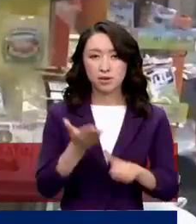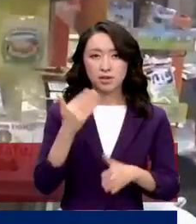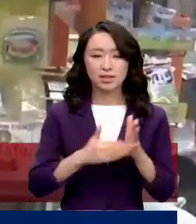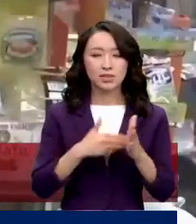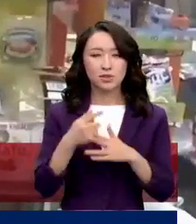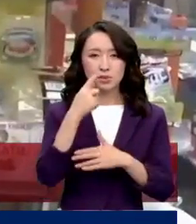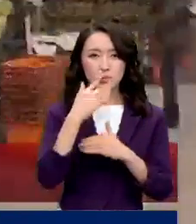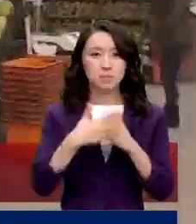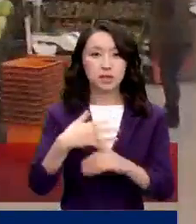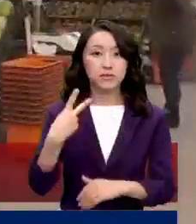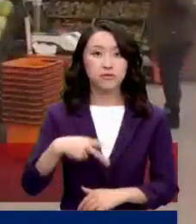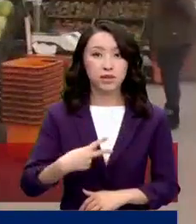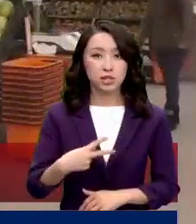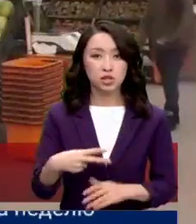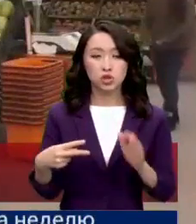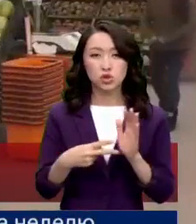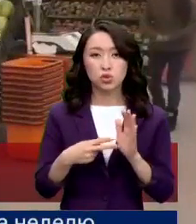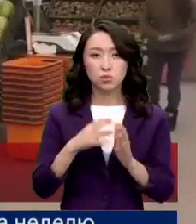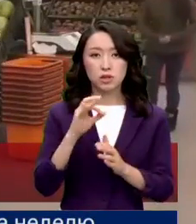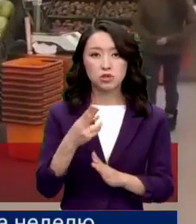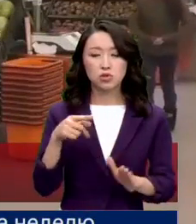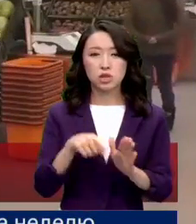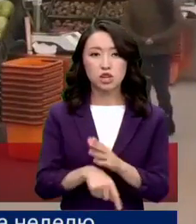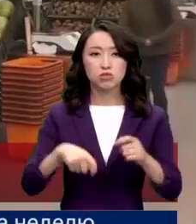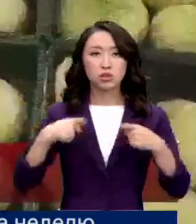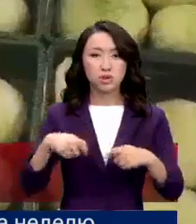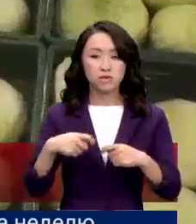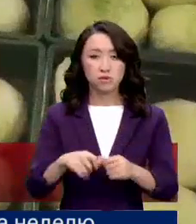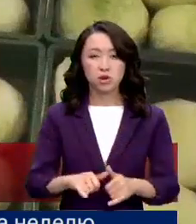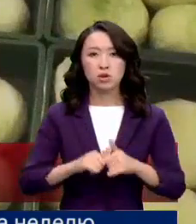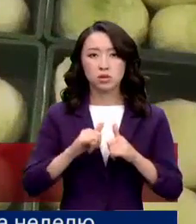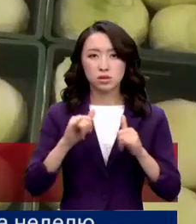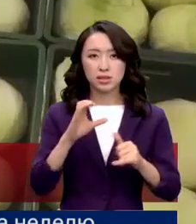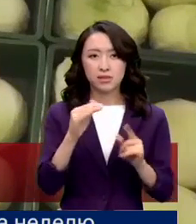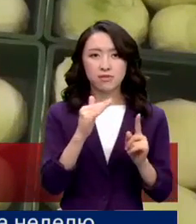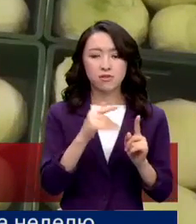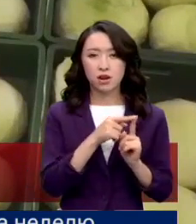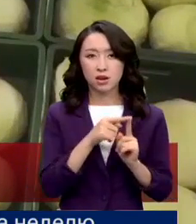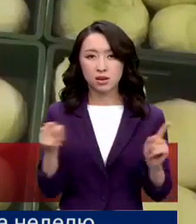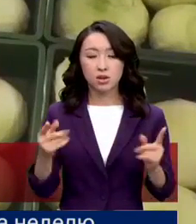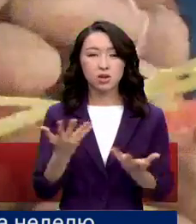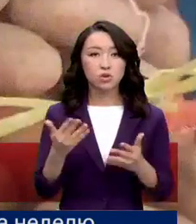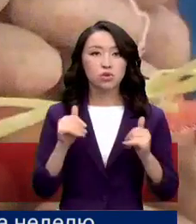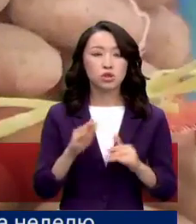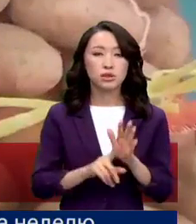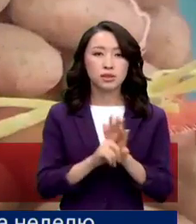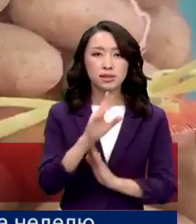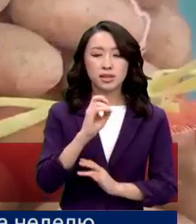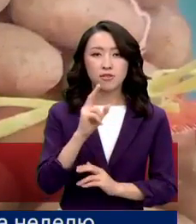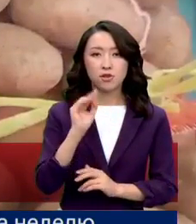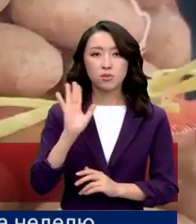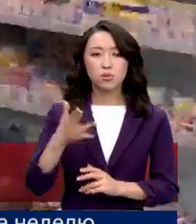вовсе приблизилась к 20%. Стоимость социально значимых товаров неуклонно растет с февраля. Какое решение по базовой ставке